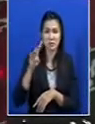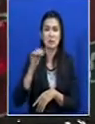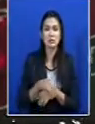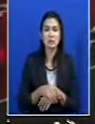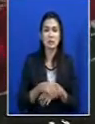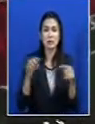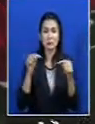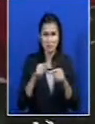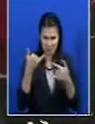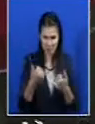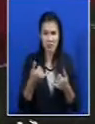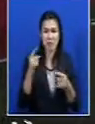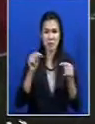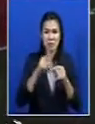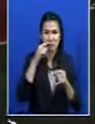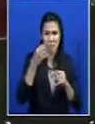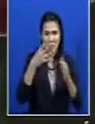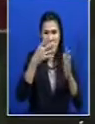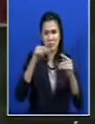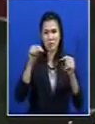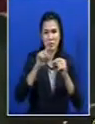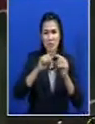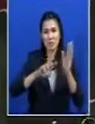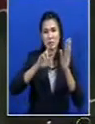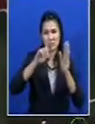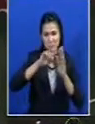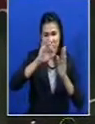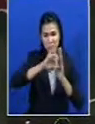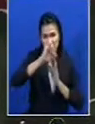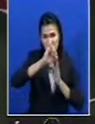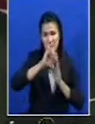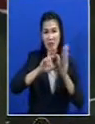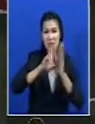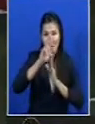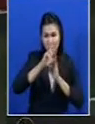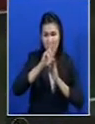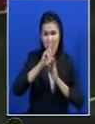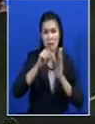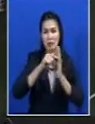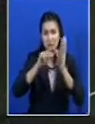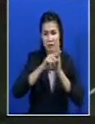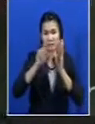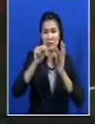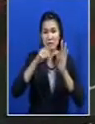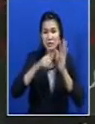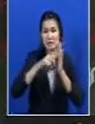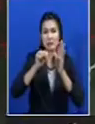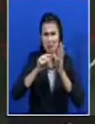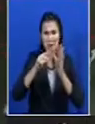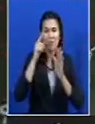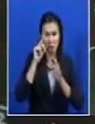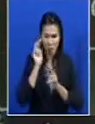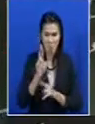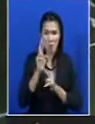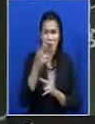ครับโดยเฉพาะยังเกิดขึ้นในพื้นที่ที่มากที่สุดก็คือจังหวัดเชียงใหม่จังหวัดเชียงรายรวมถึงจังหวัดน่านนะครับจังหวัดนี้ก็ยังคงต้